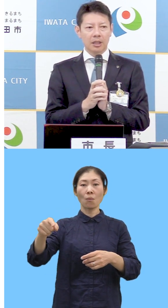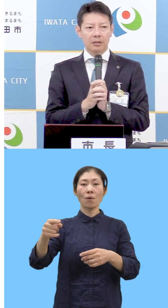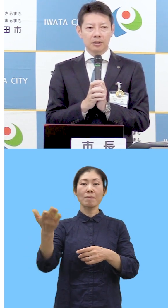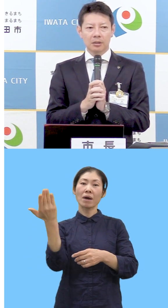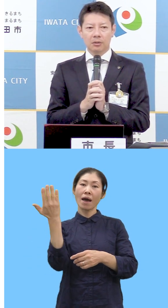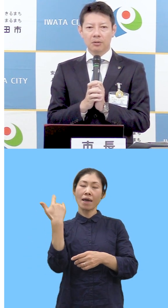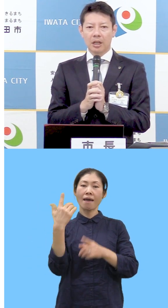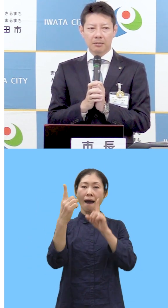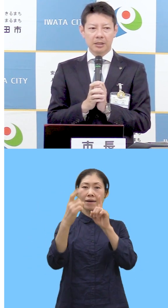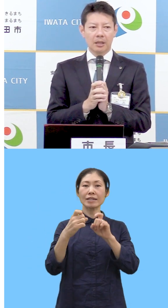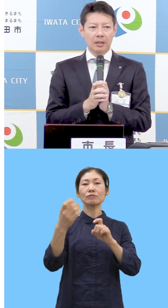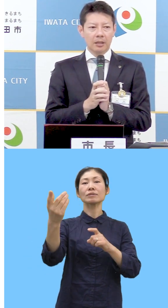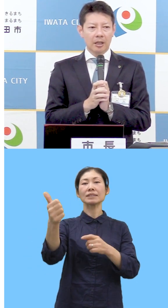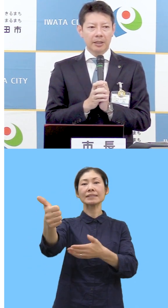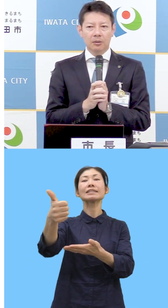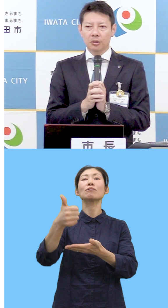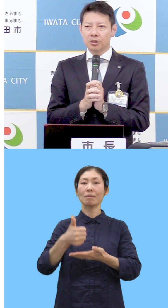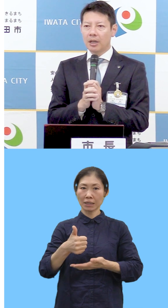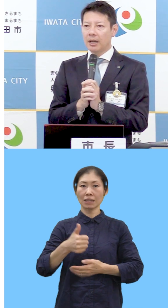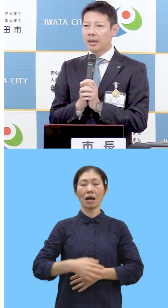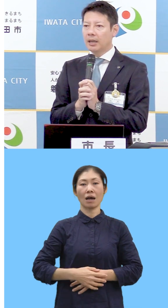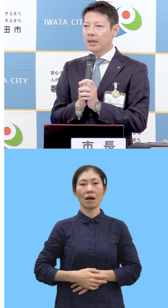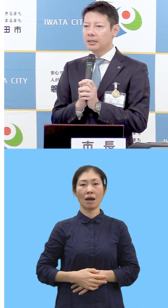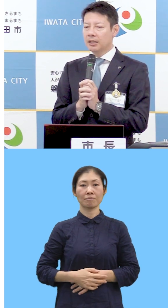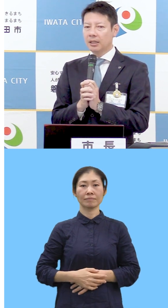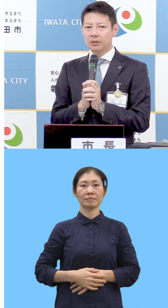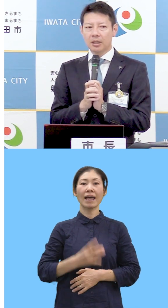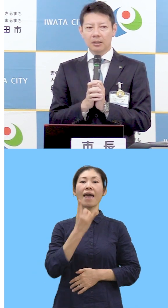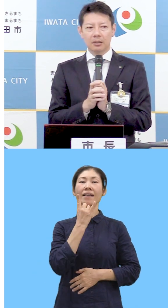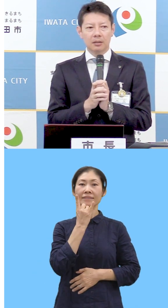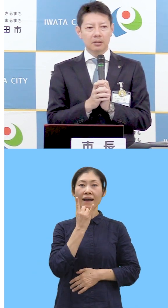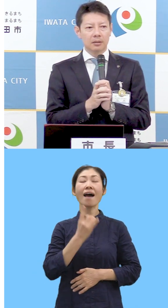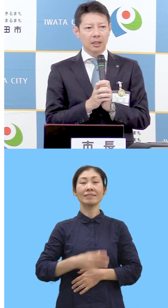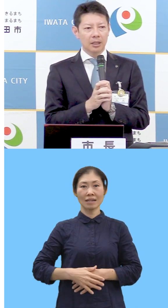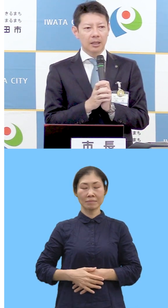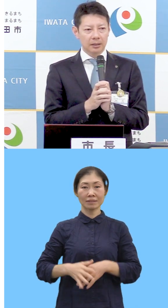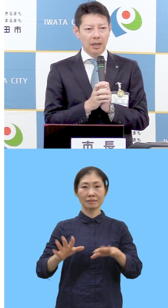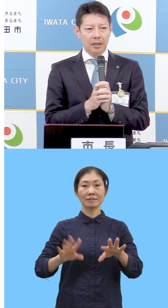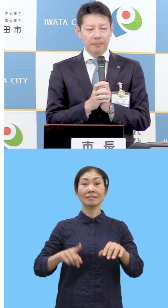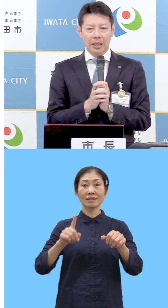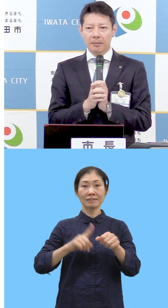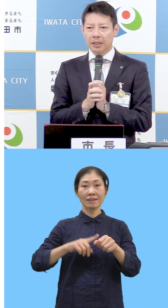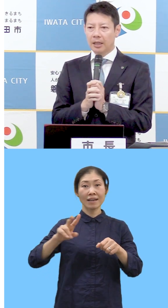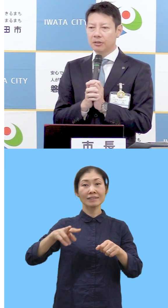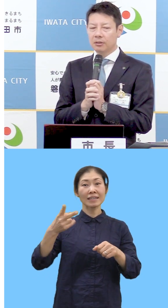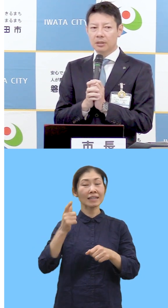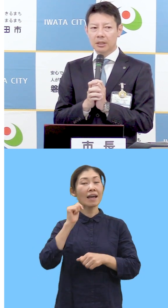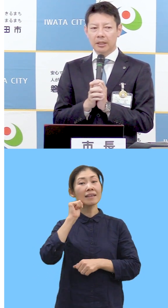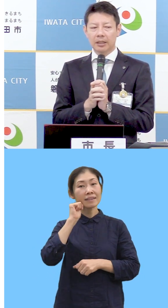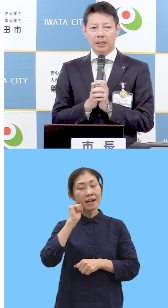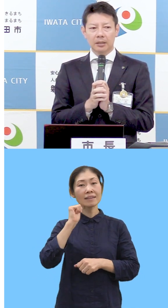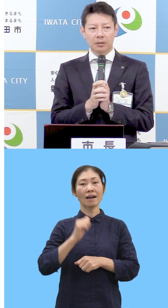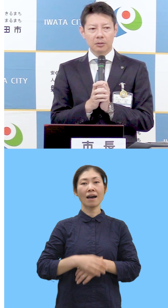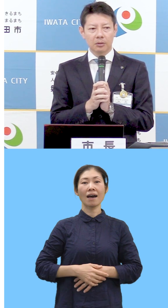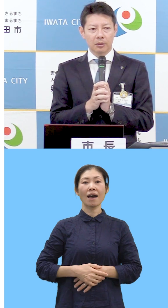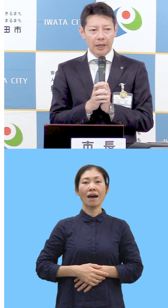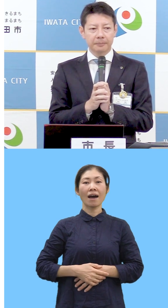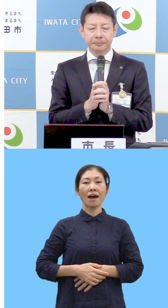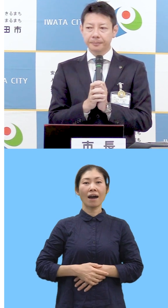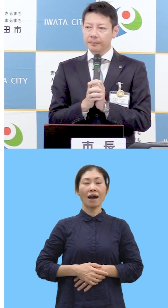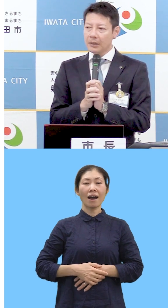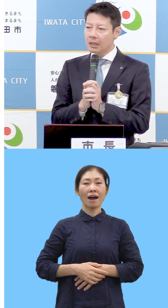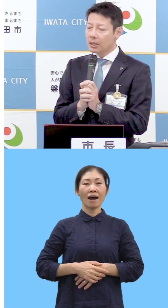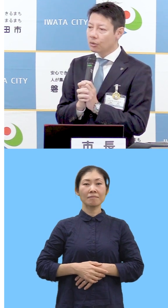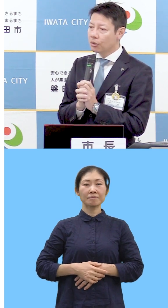非常に期待をしているところであります。また今年は移籍がとにかくできなかった、また加入いただけなかったということ